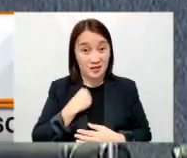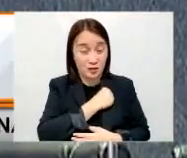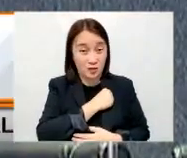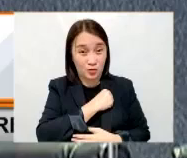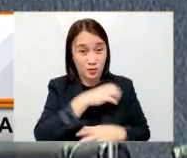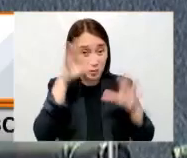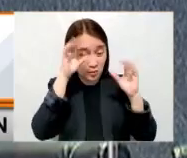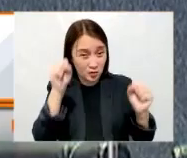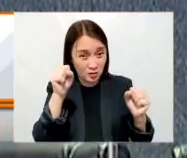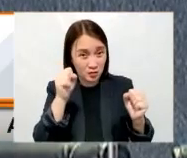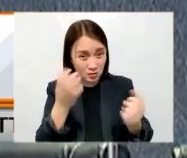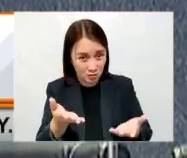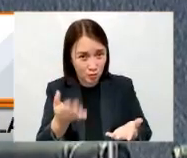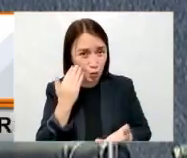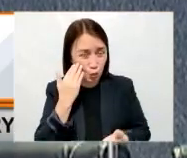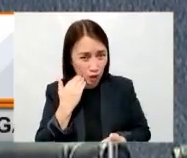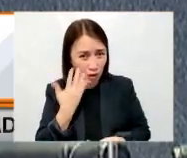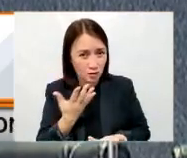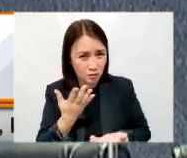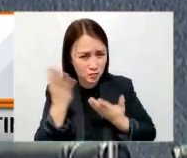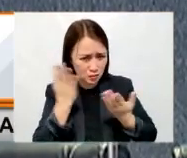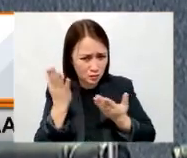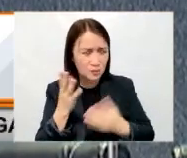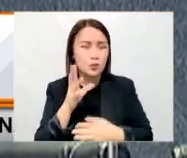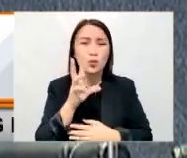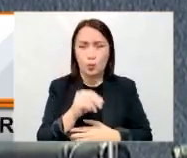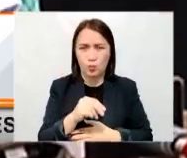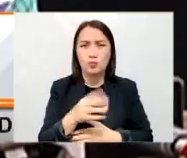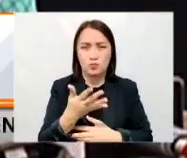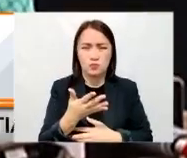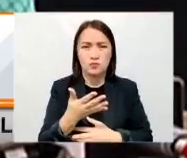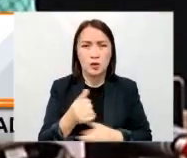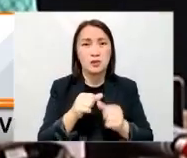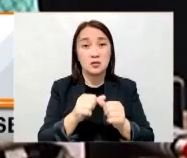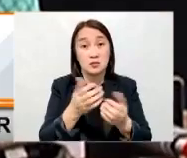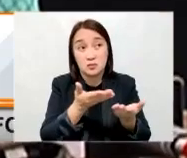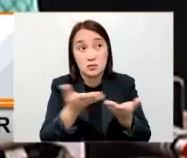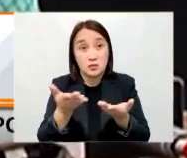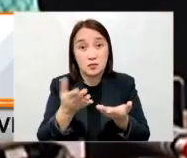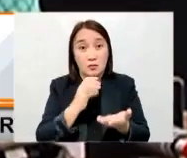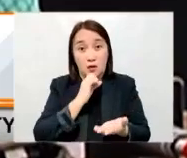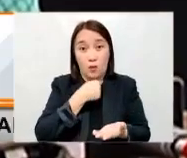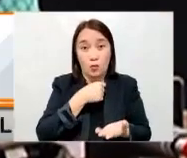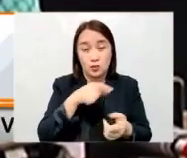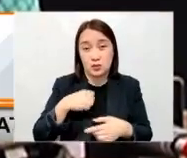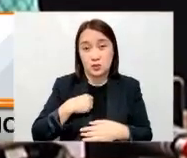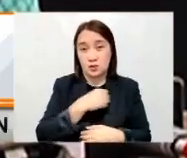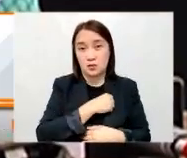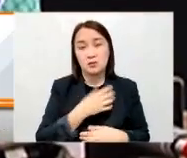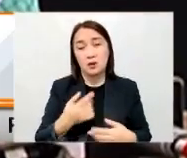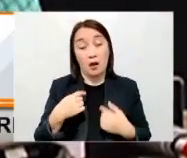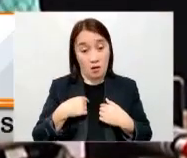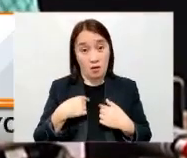akong nakikita na dapat baguhin ng leadership. Siguro yung mga veterano, baka sila, meron silang nakikita. Pero ako bilang baguhan,